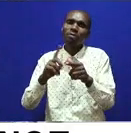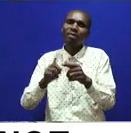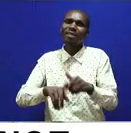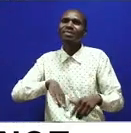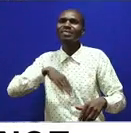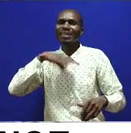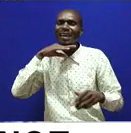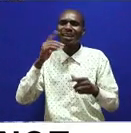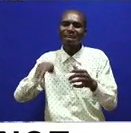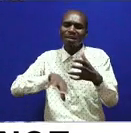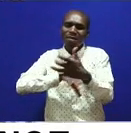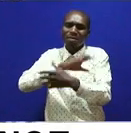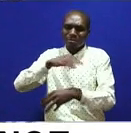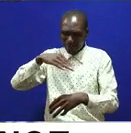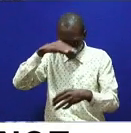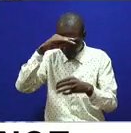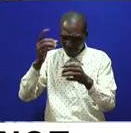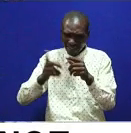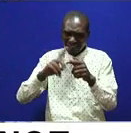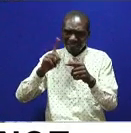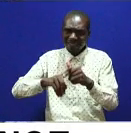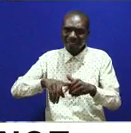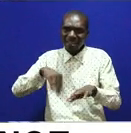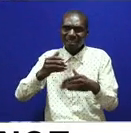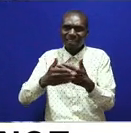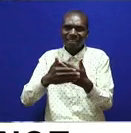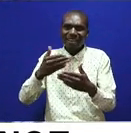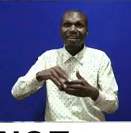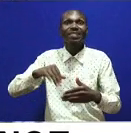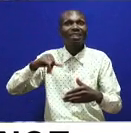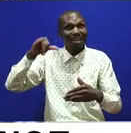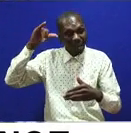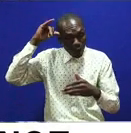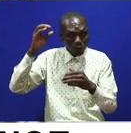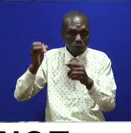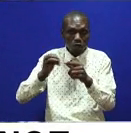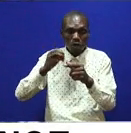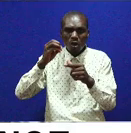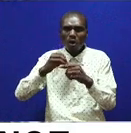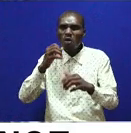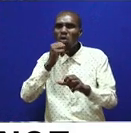chira barari uzochire golis chope chomonto uzochire